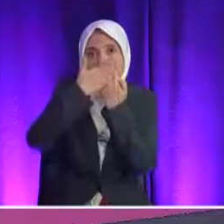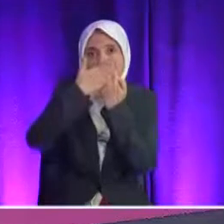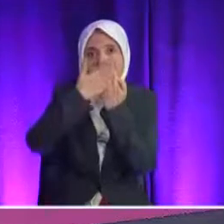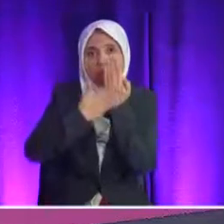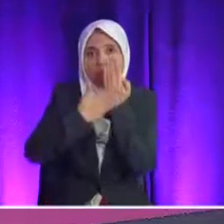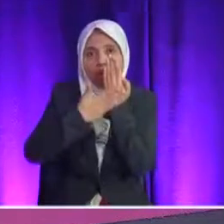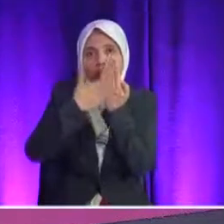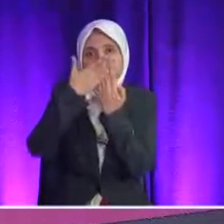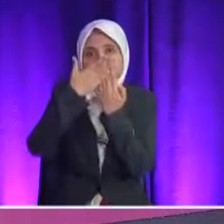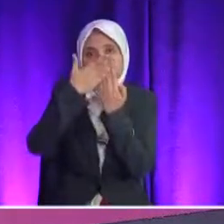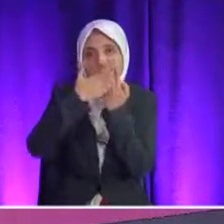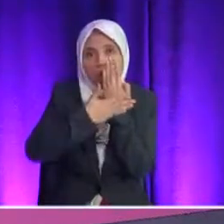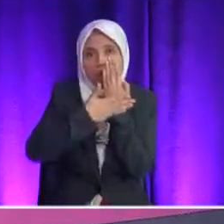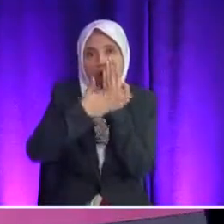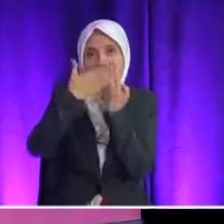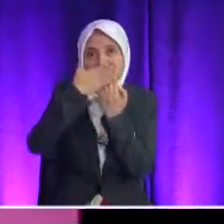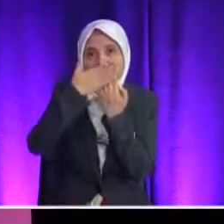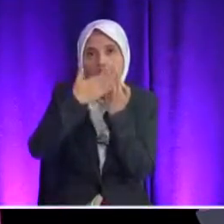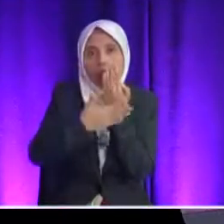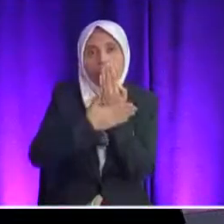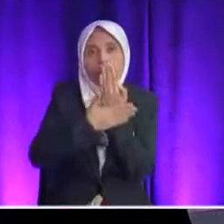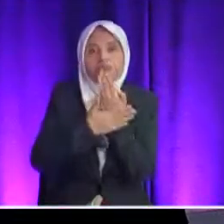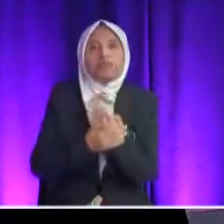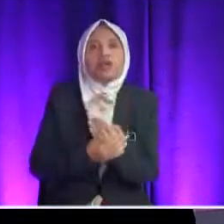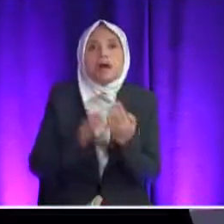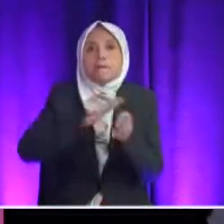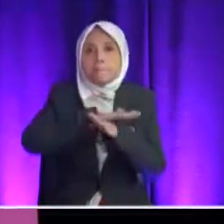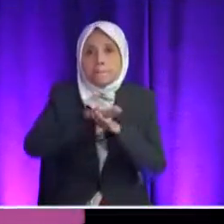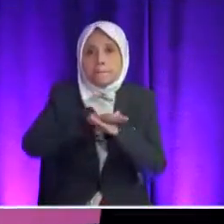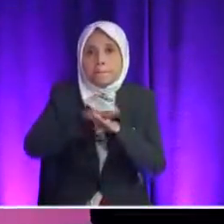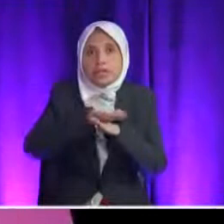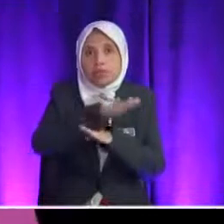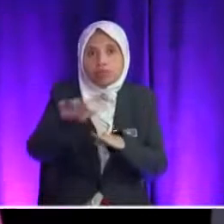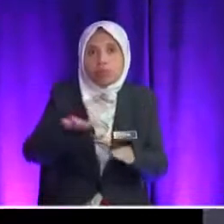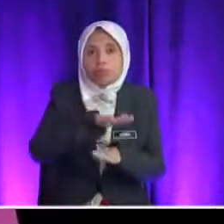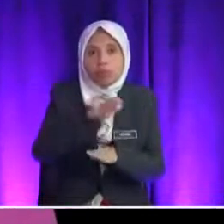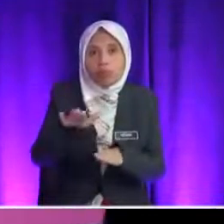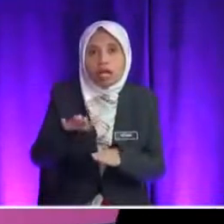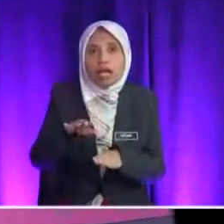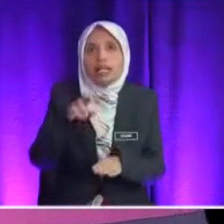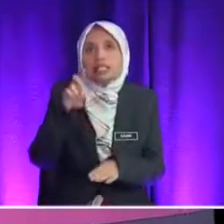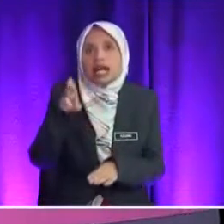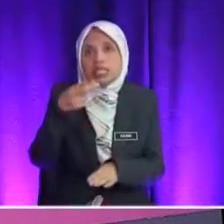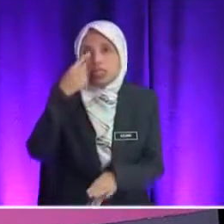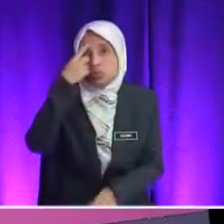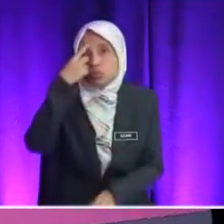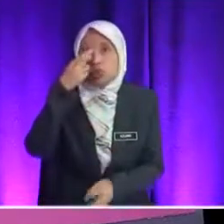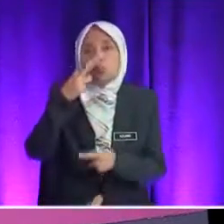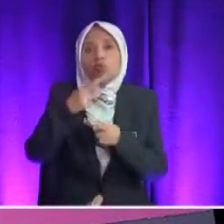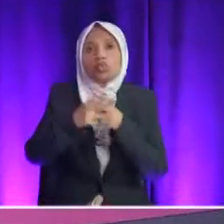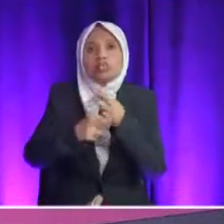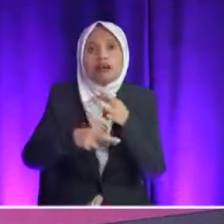kok udah berhenti dari Aceh ini pembukaan Green terlihat ini hanya tuh tayara cecak